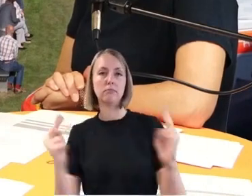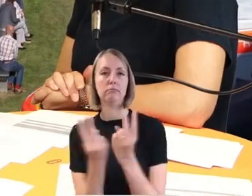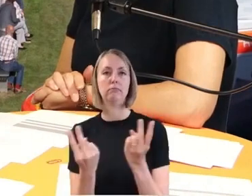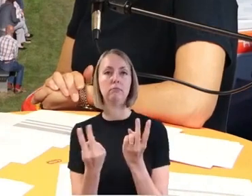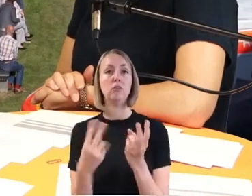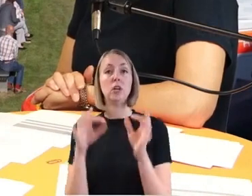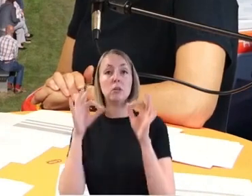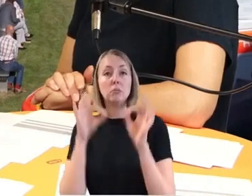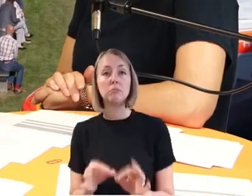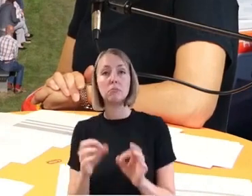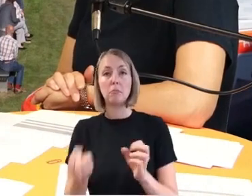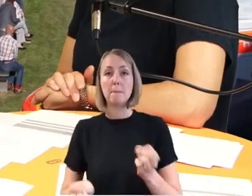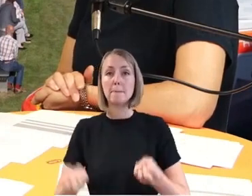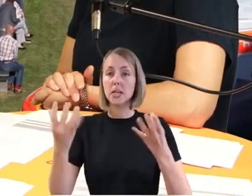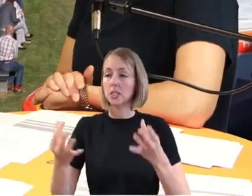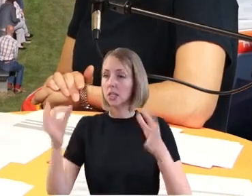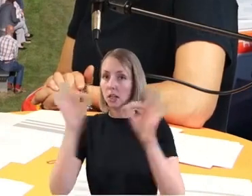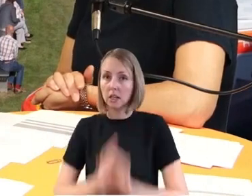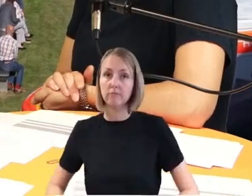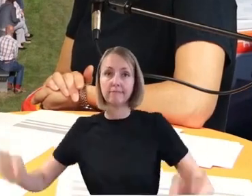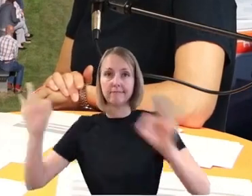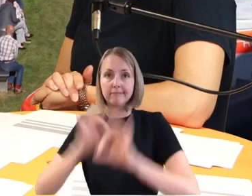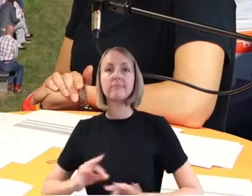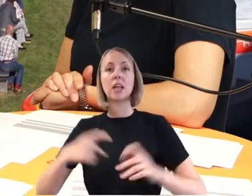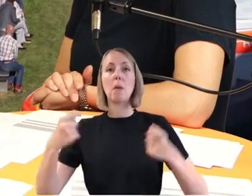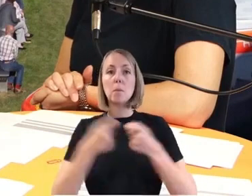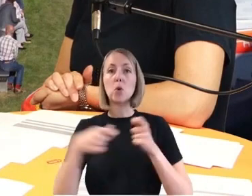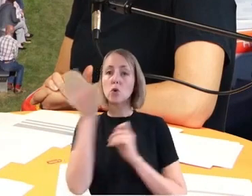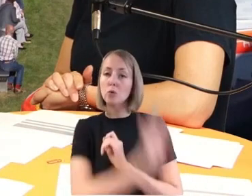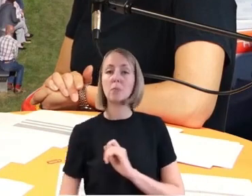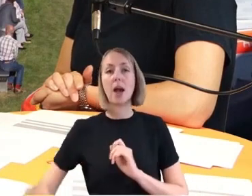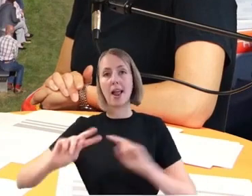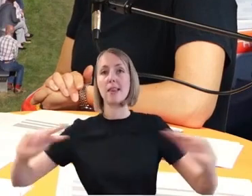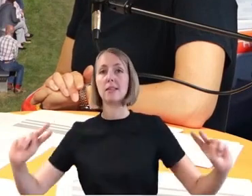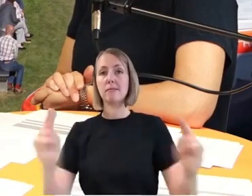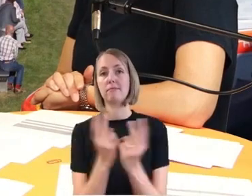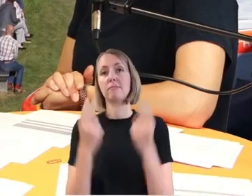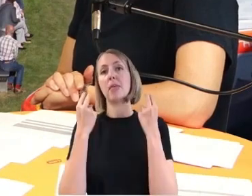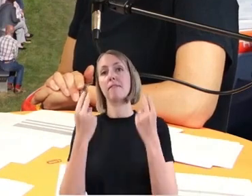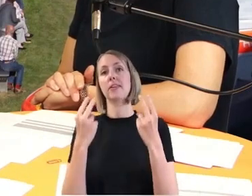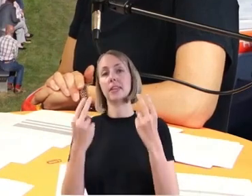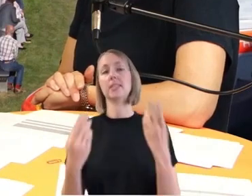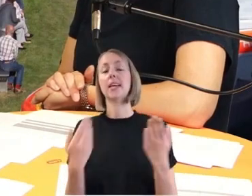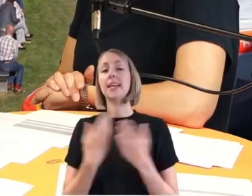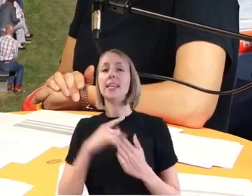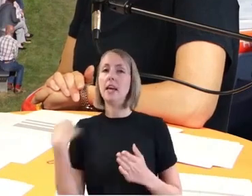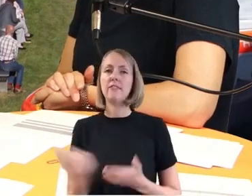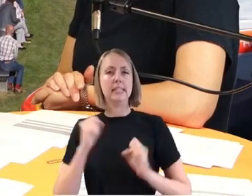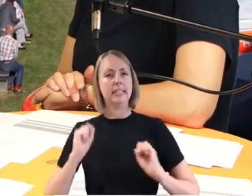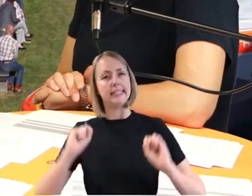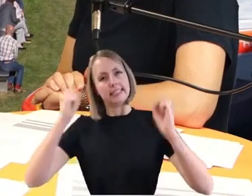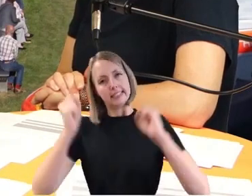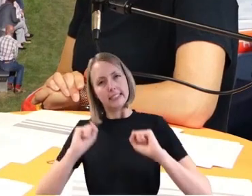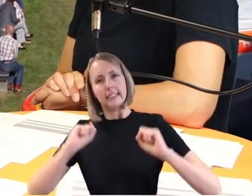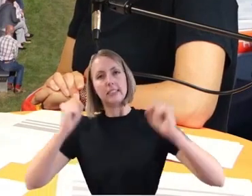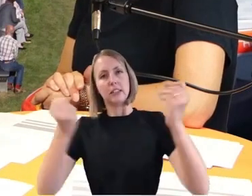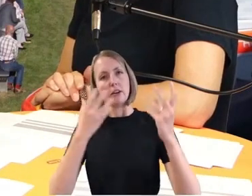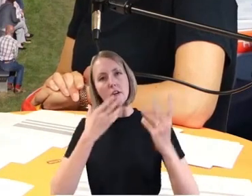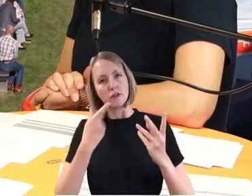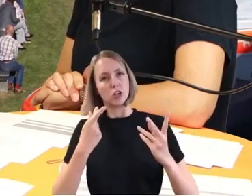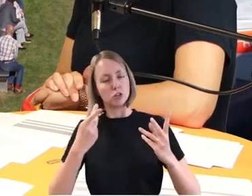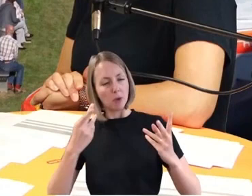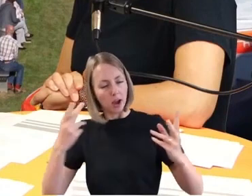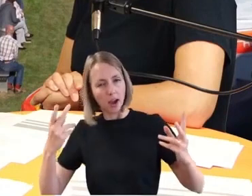Zivilschutzfall sind wir auf diese bundeseinheitlichen Regelungen angewiesen. Deswegen engagieren wir uns in dem Bereich und nehmen